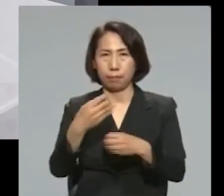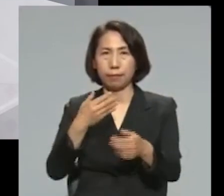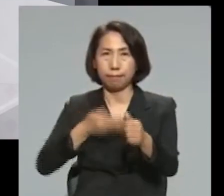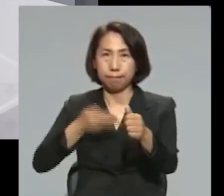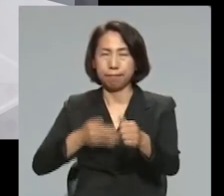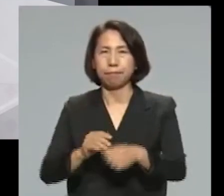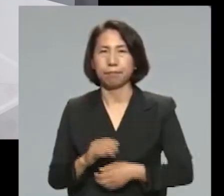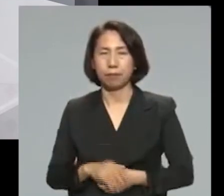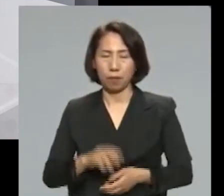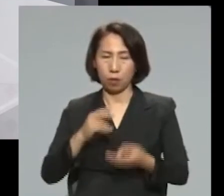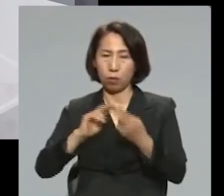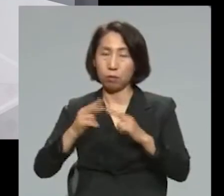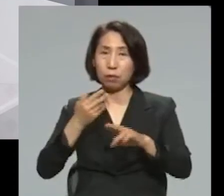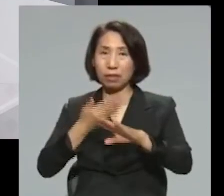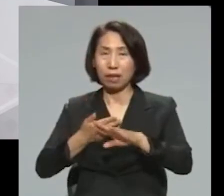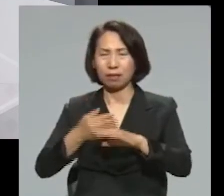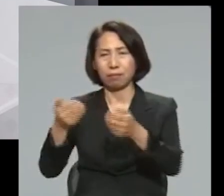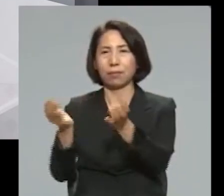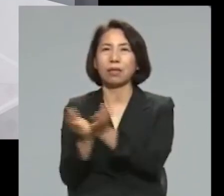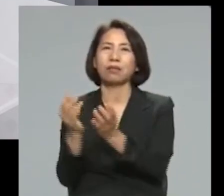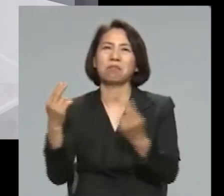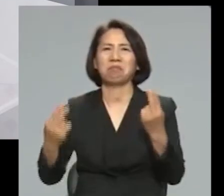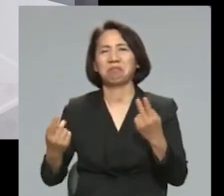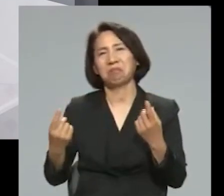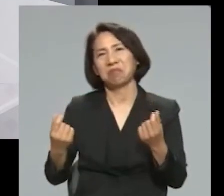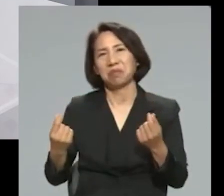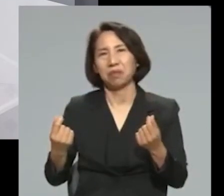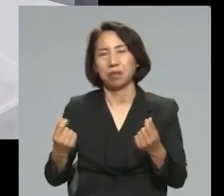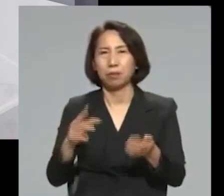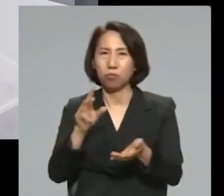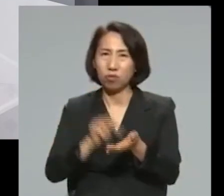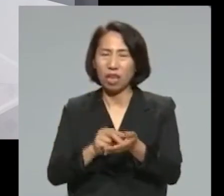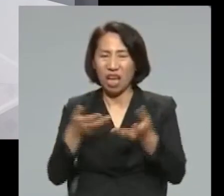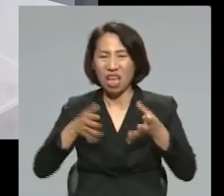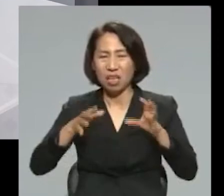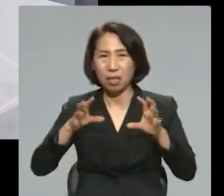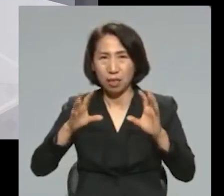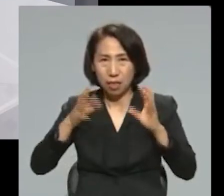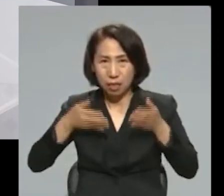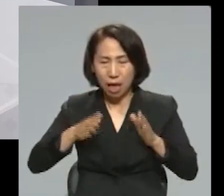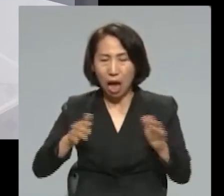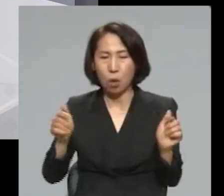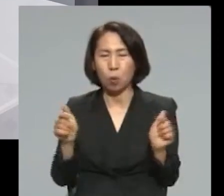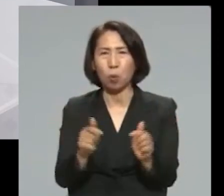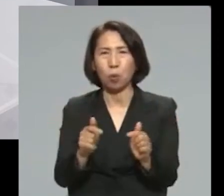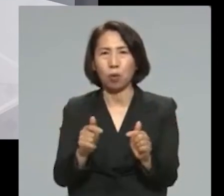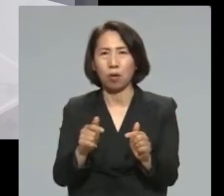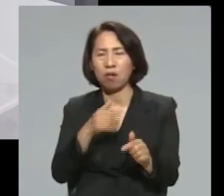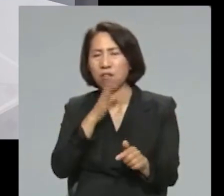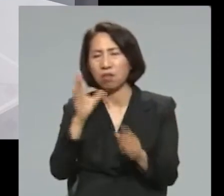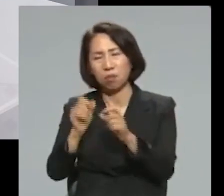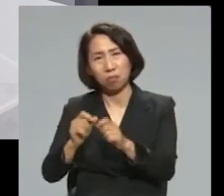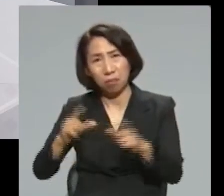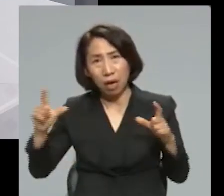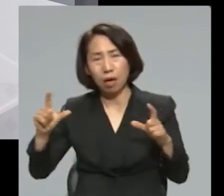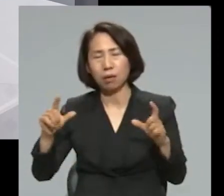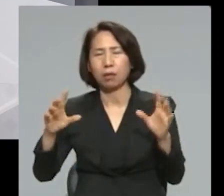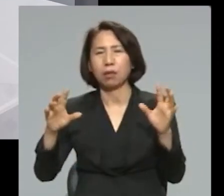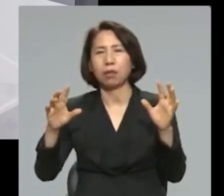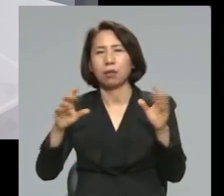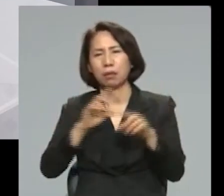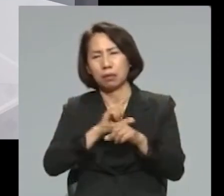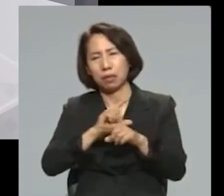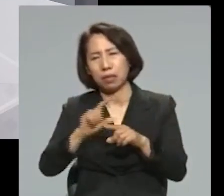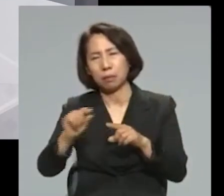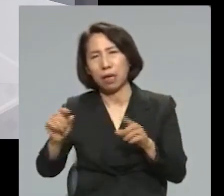고령군도 타 자치단체와 다름없이 저출산과 고령화로 지방 소멸을 걱정하고 있습니다.